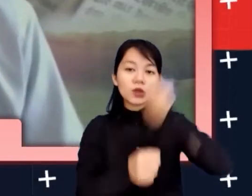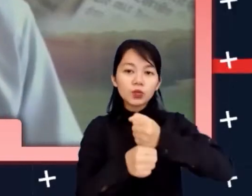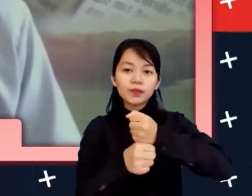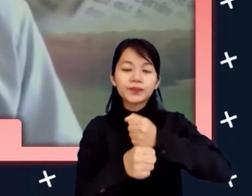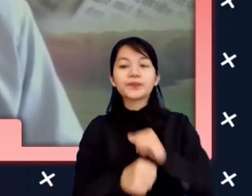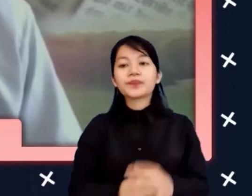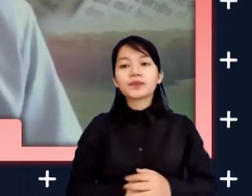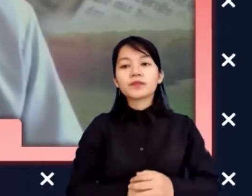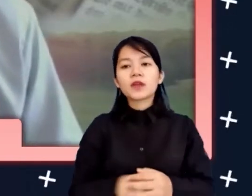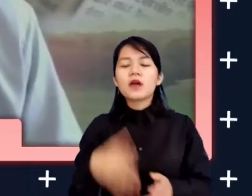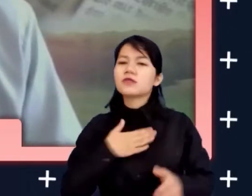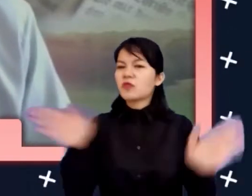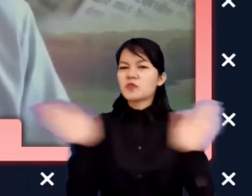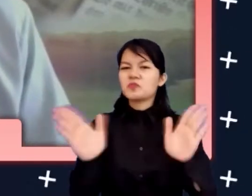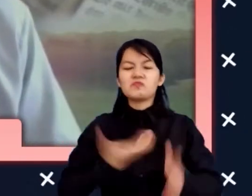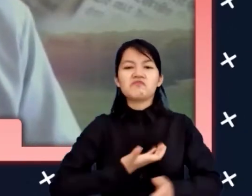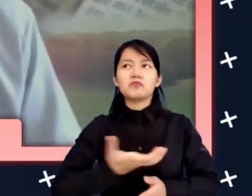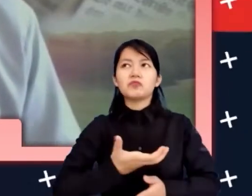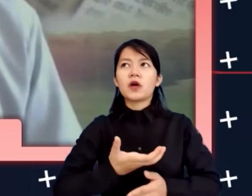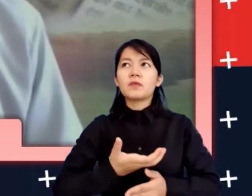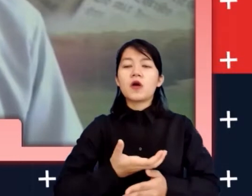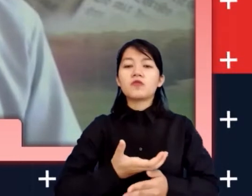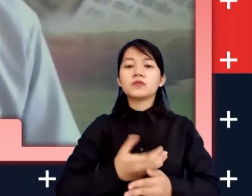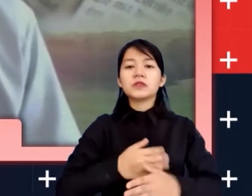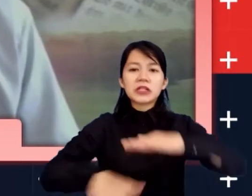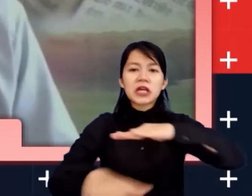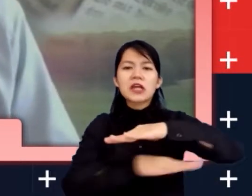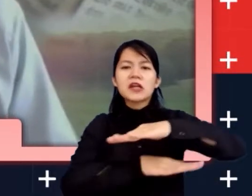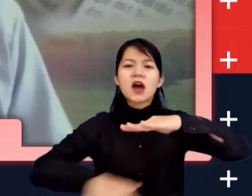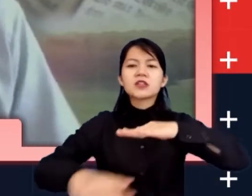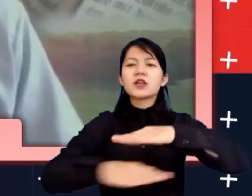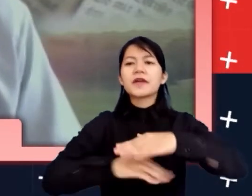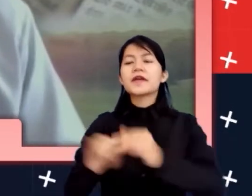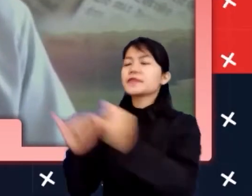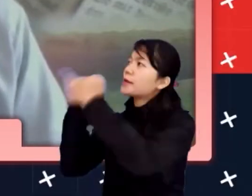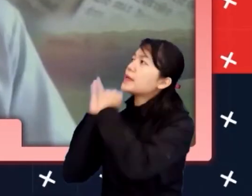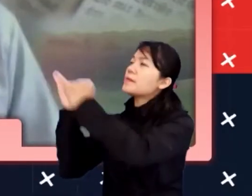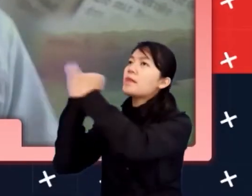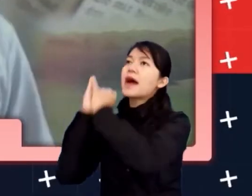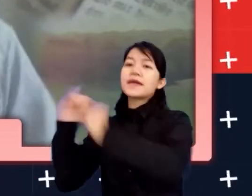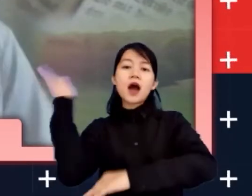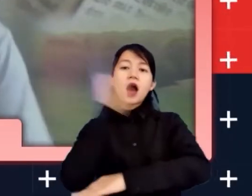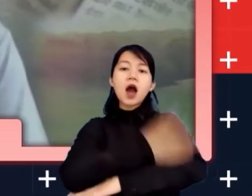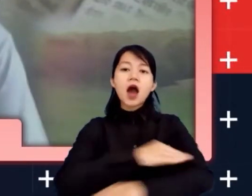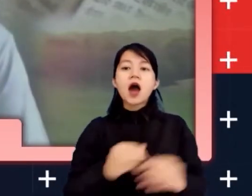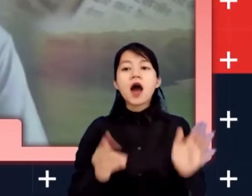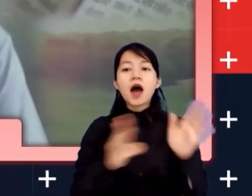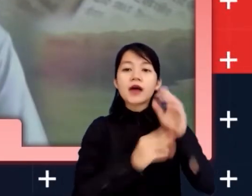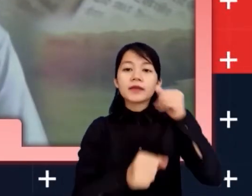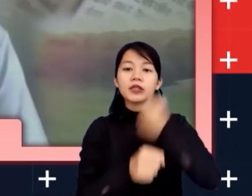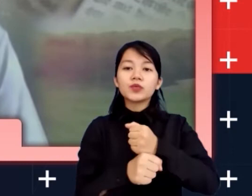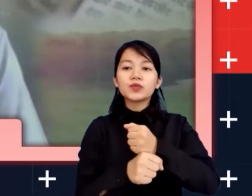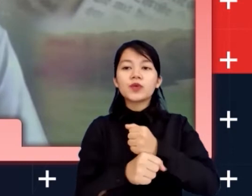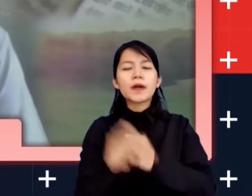pada hari Minggu. Jadi, ada beberapa ayat di dalam Alkitab yang menyatakan bahwa Tuhan